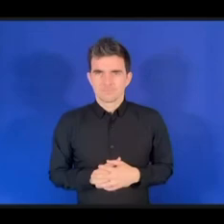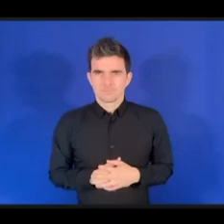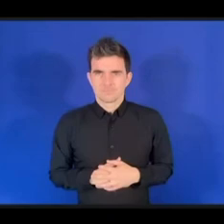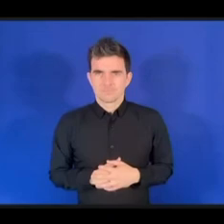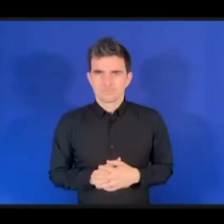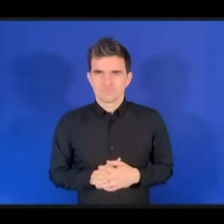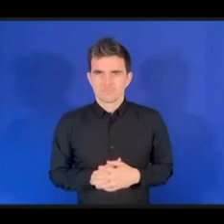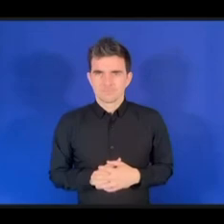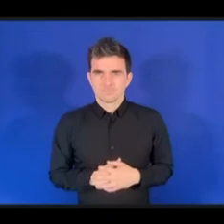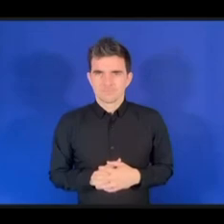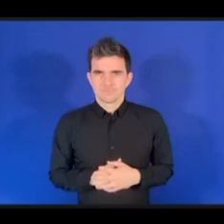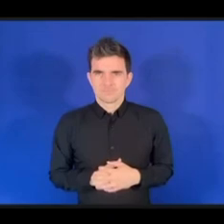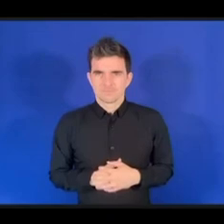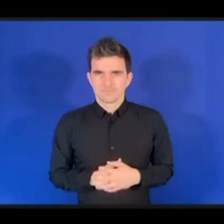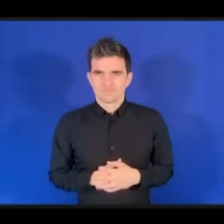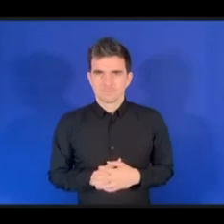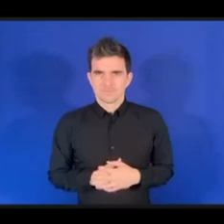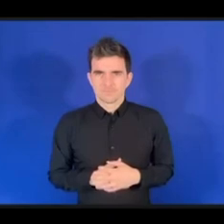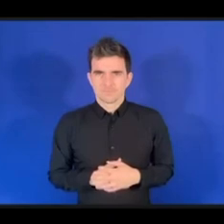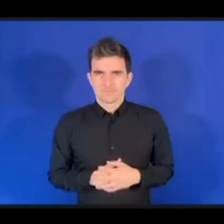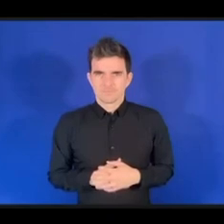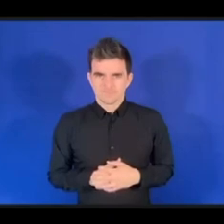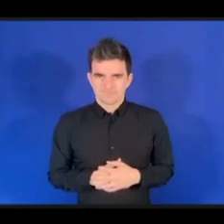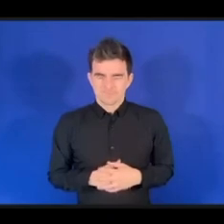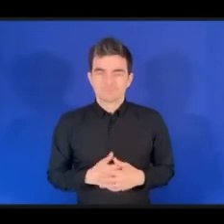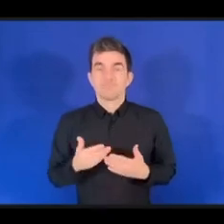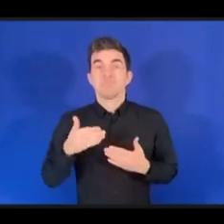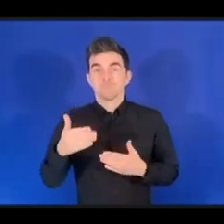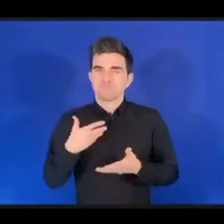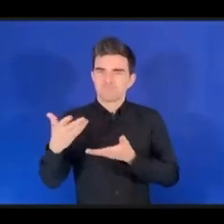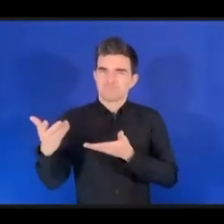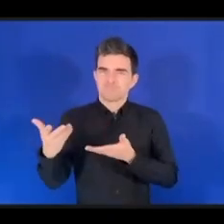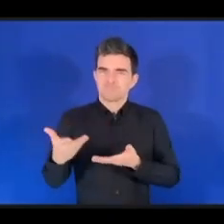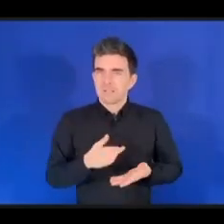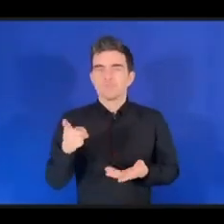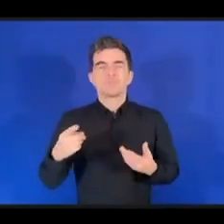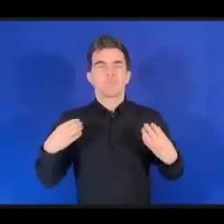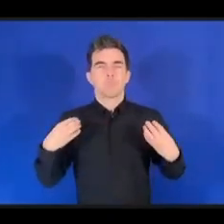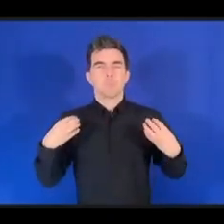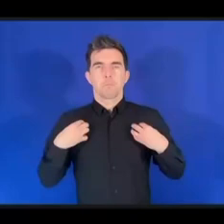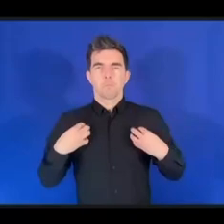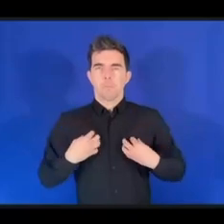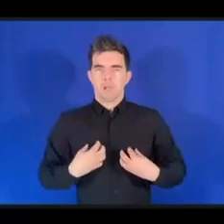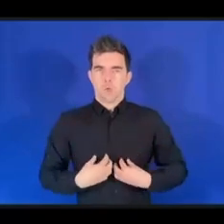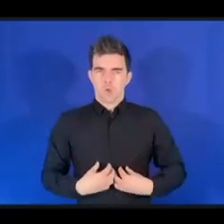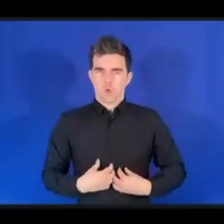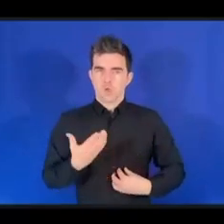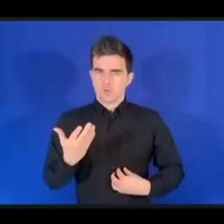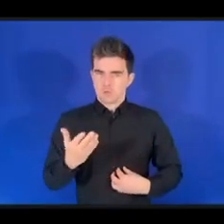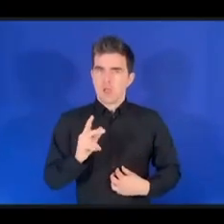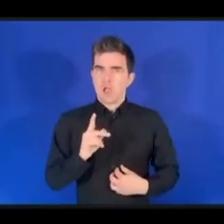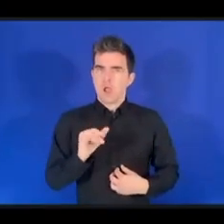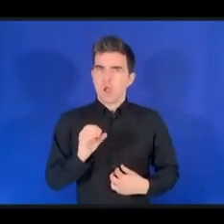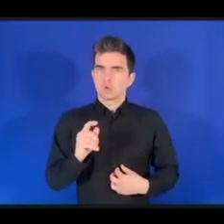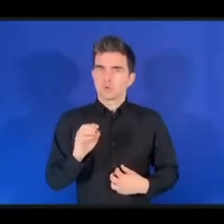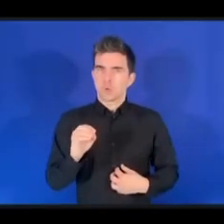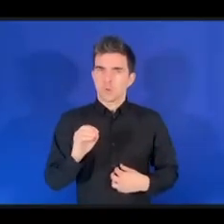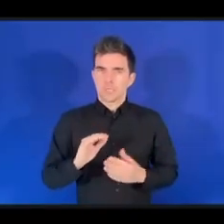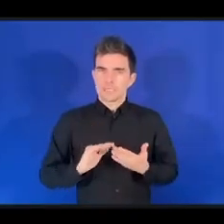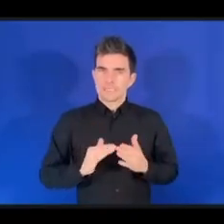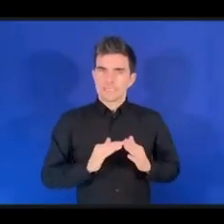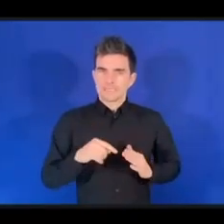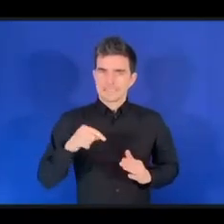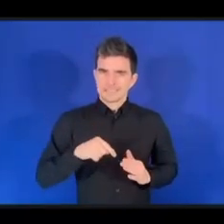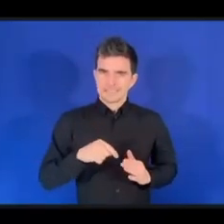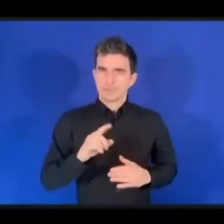京都市市长角川大作先生发言。接下来请角川市长上